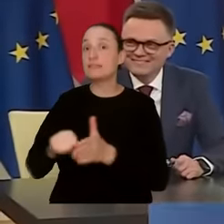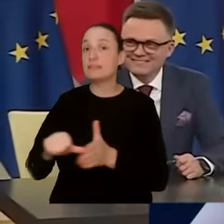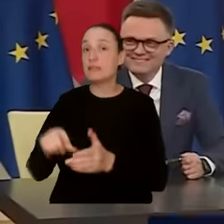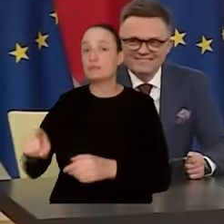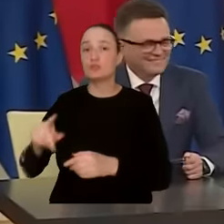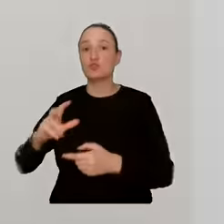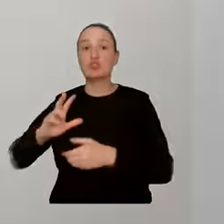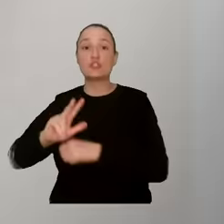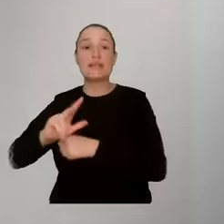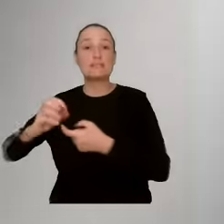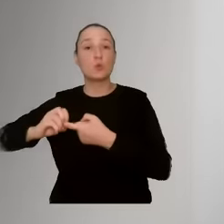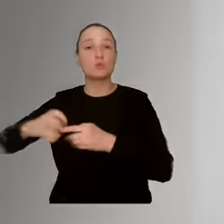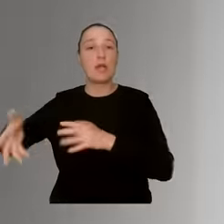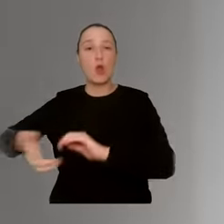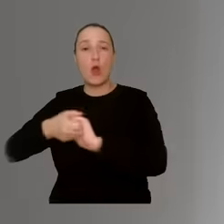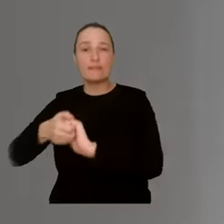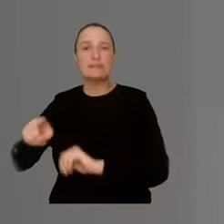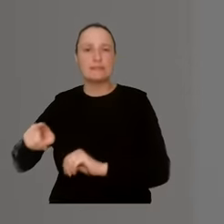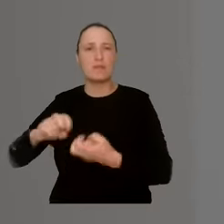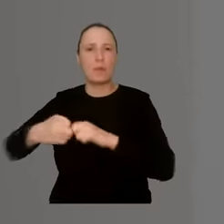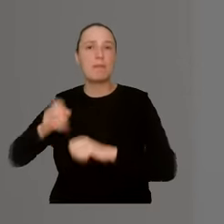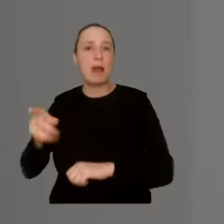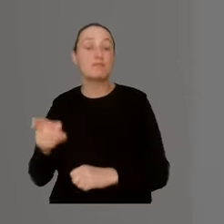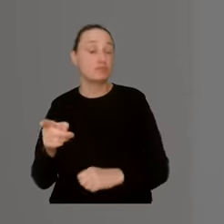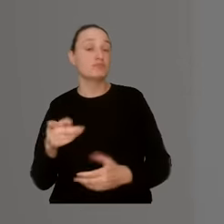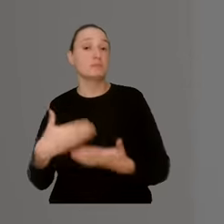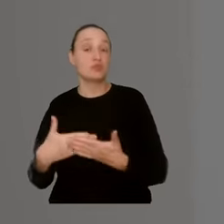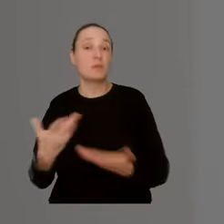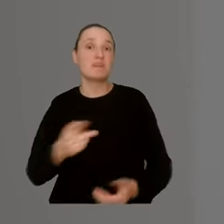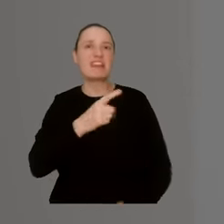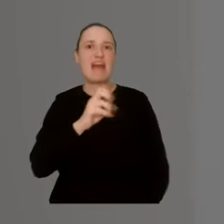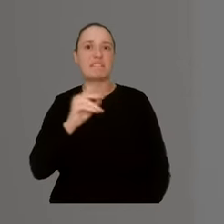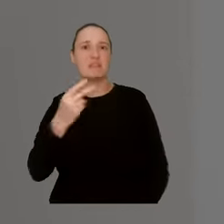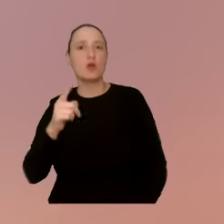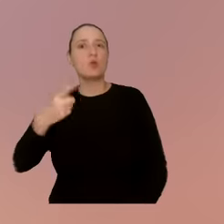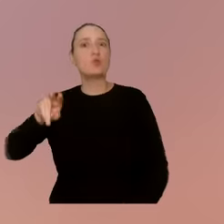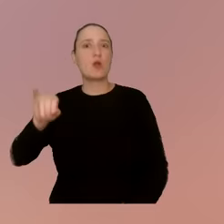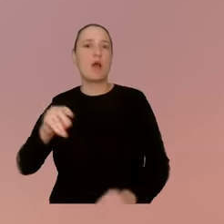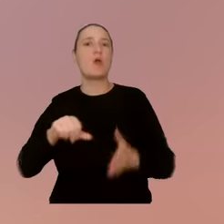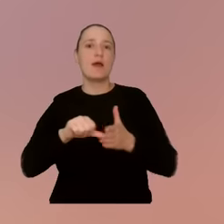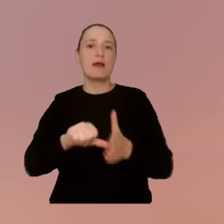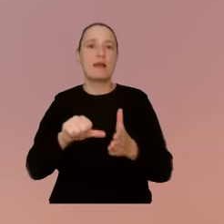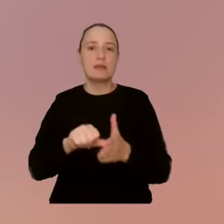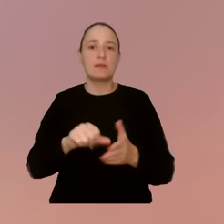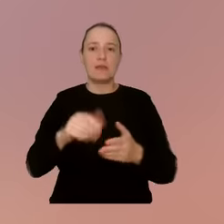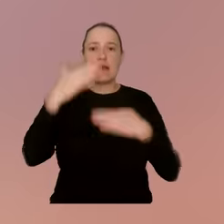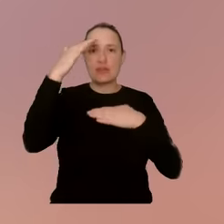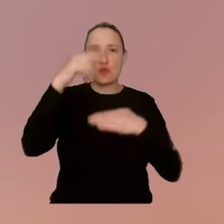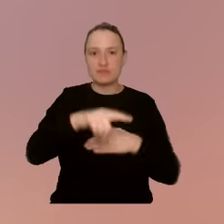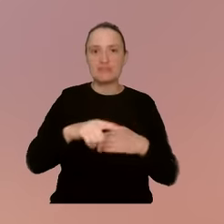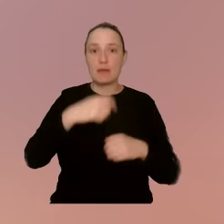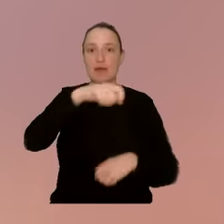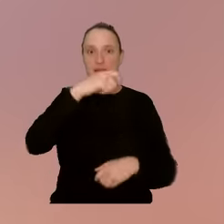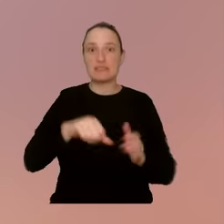grudnia w wyborach samorządowych. Polska 2050 wycofała poparcie dla Dawida Durała, kandydata na prezydenta Katowic, i zawiesiła go w prawach